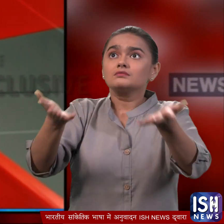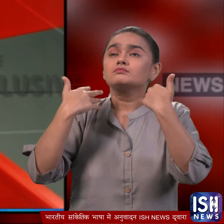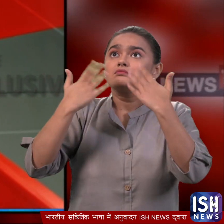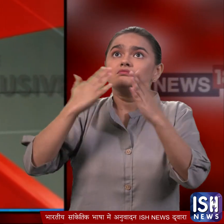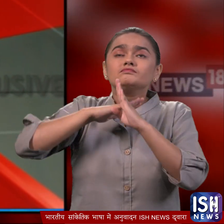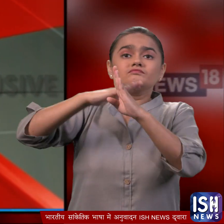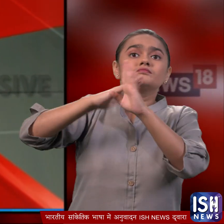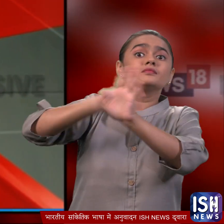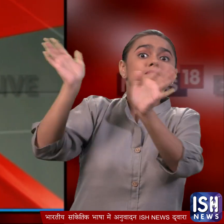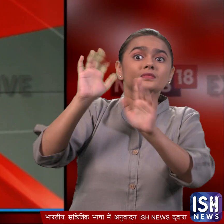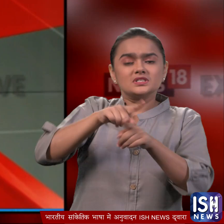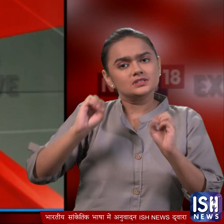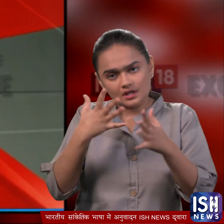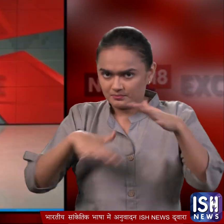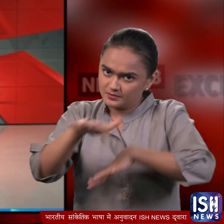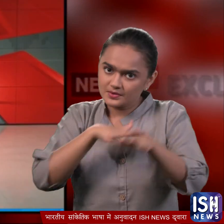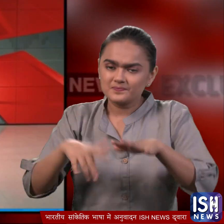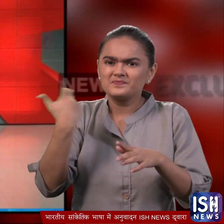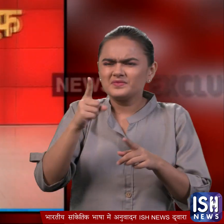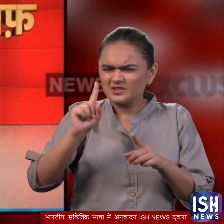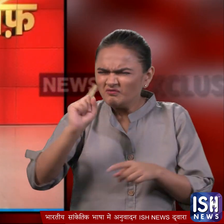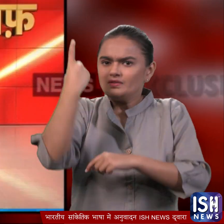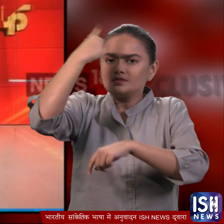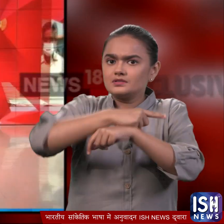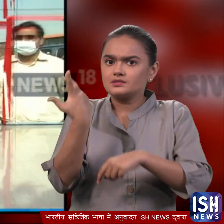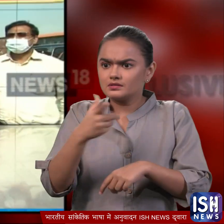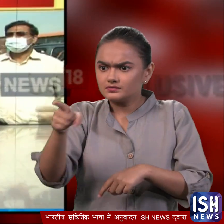की फिर शुरुआत हो गई और पहले ही दिन प्रगति मैदान के पास एक